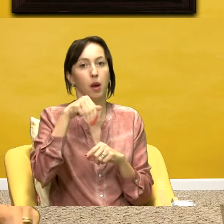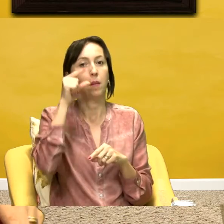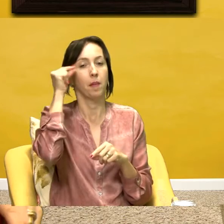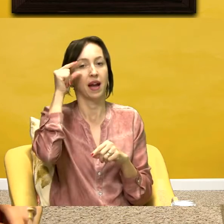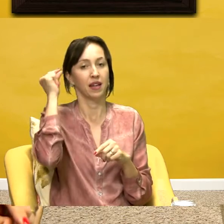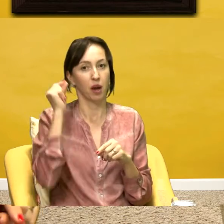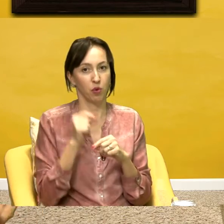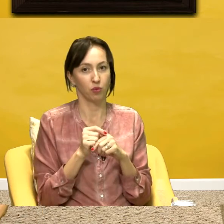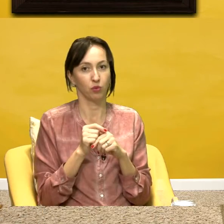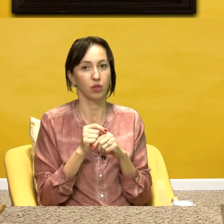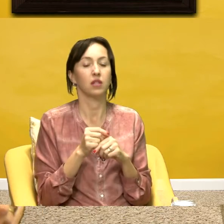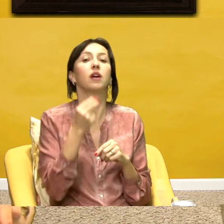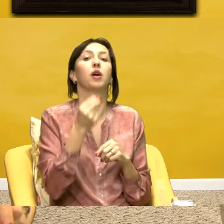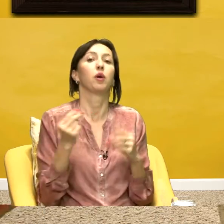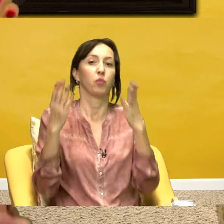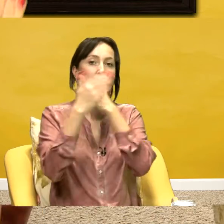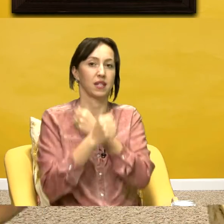Bună seara și bine ați venit!